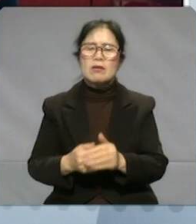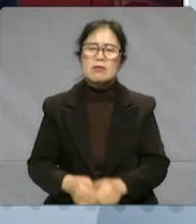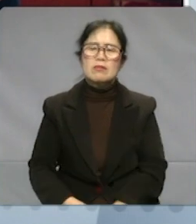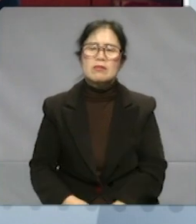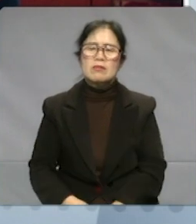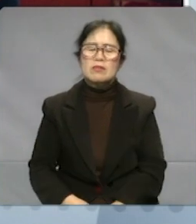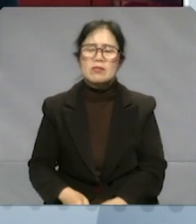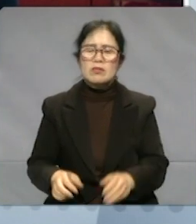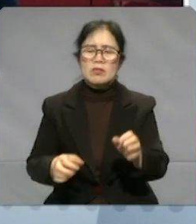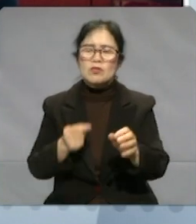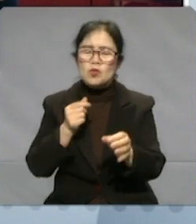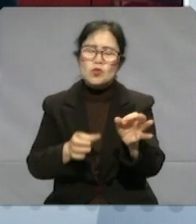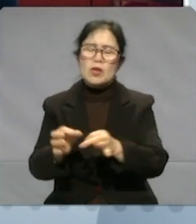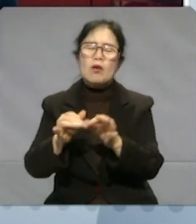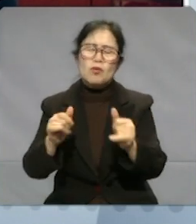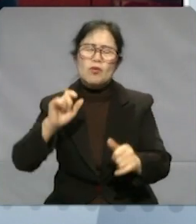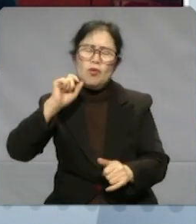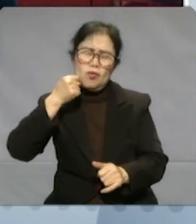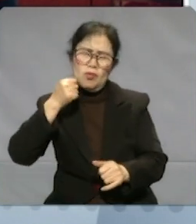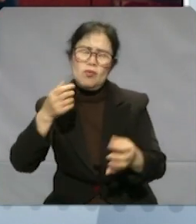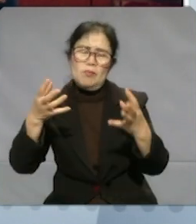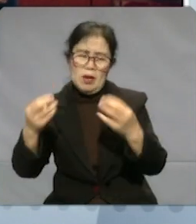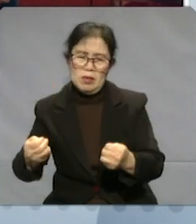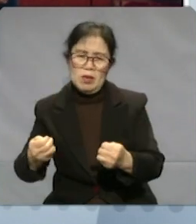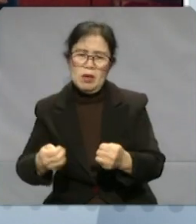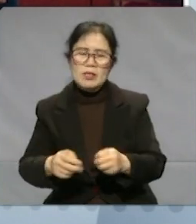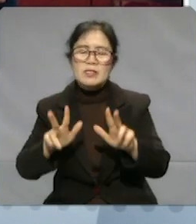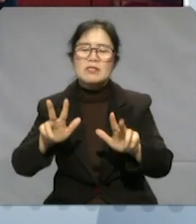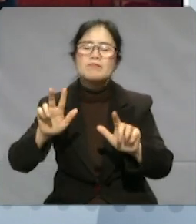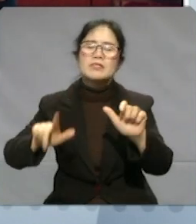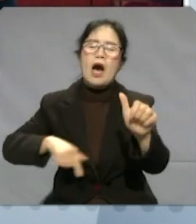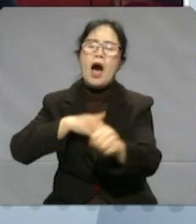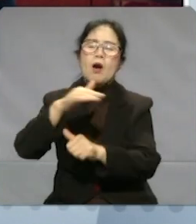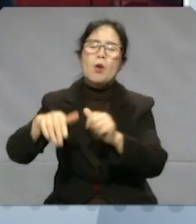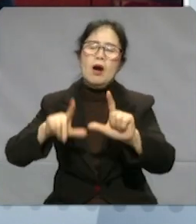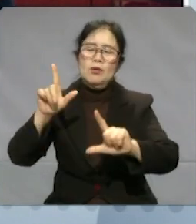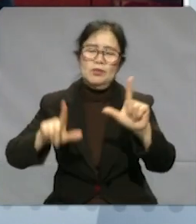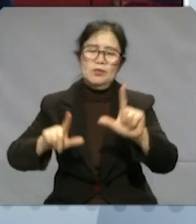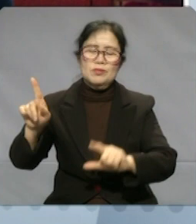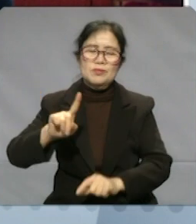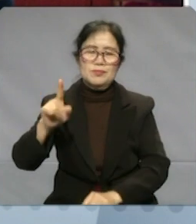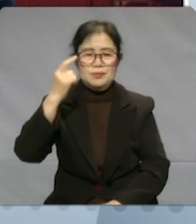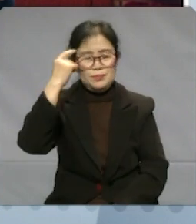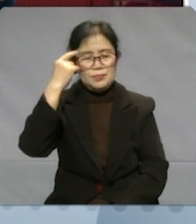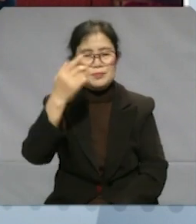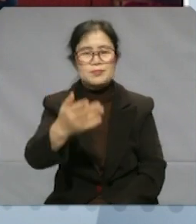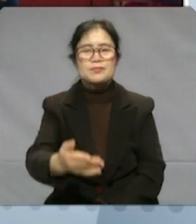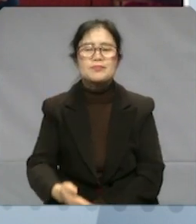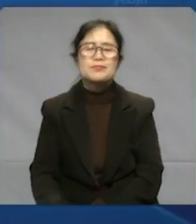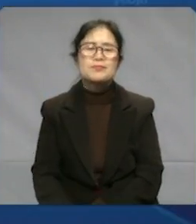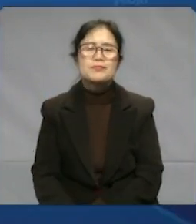어렵다는 소상공인들 여전히 많은데요. 현재 상황 진단해 주신다면요.